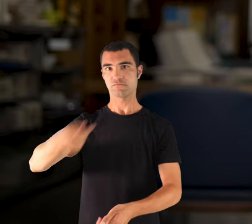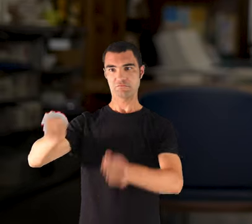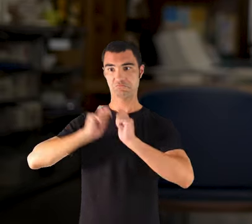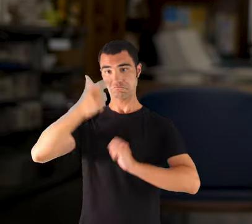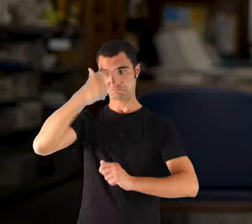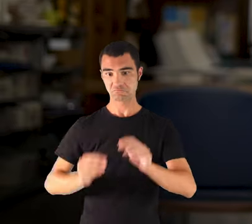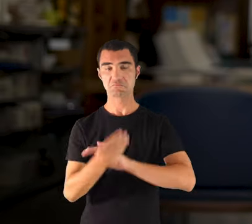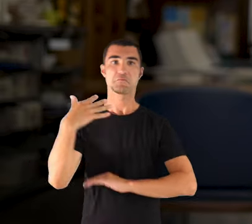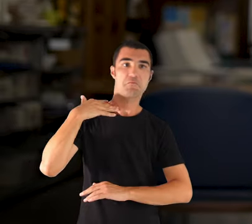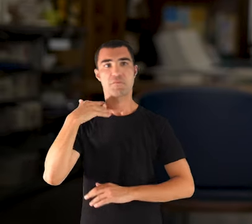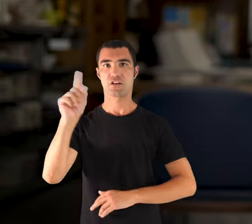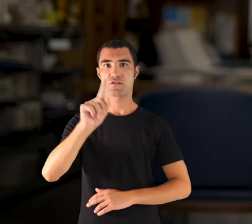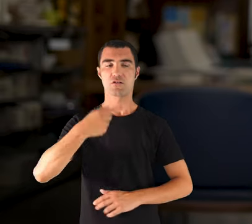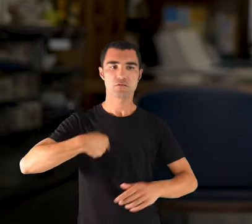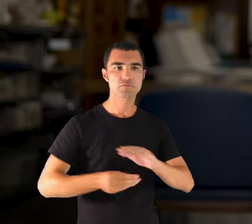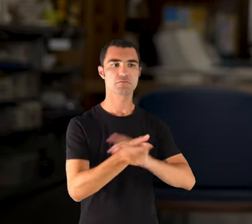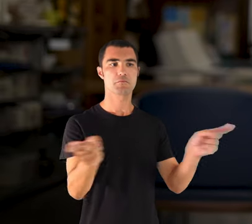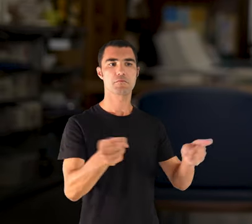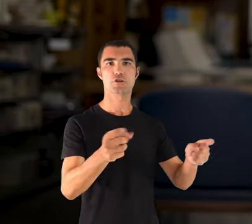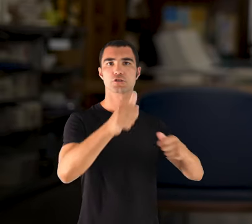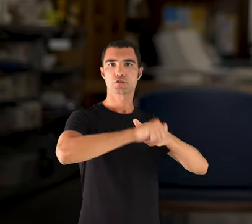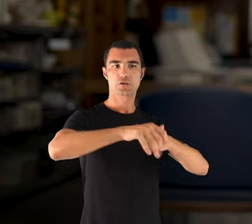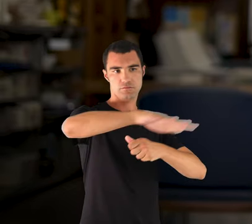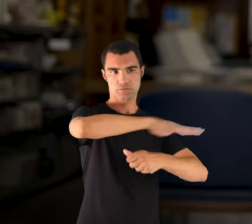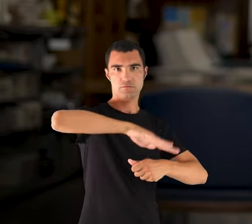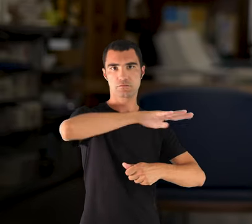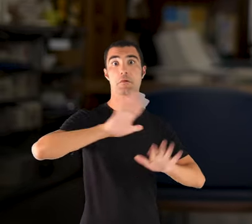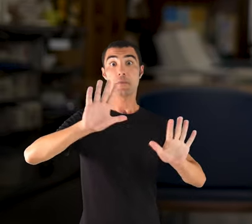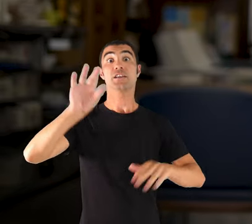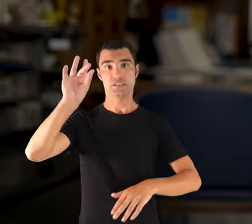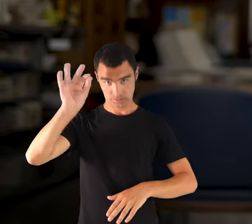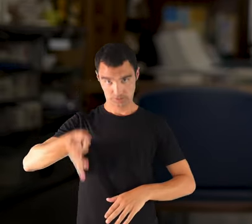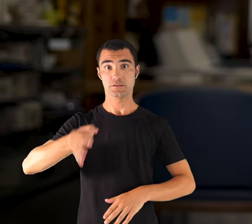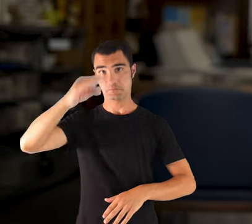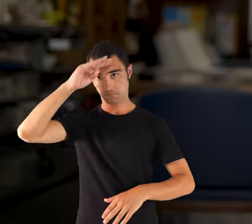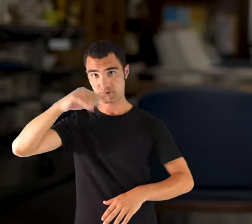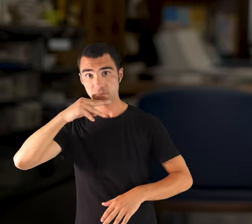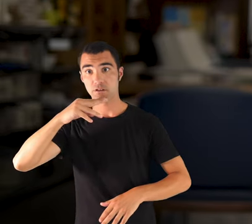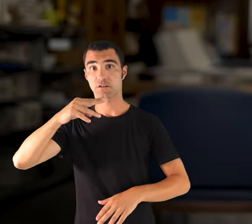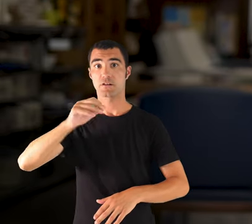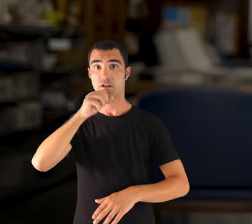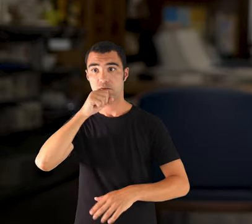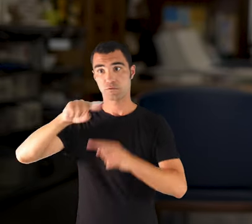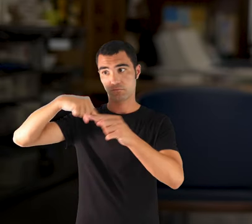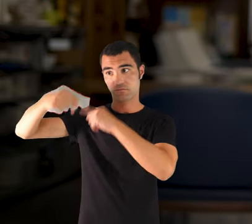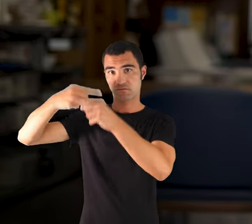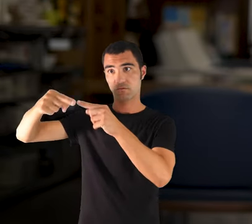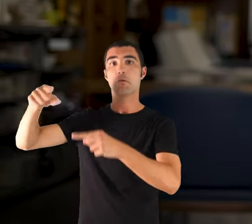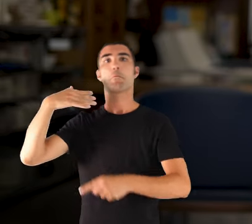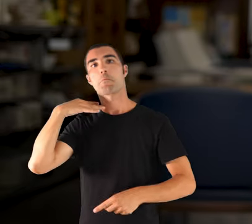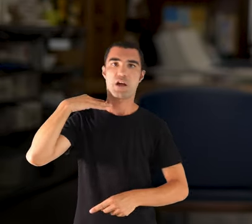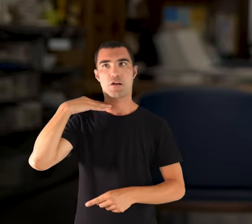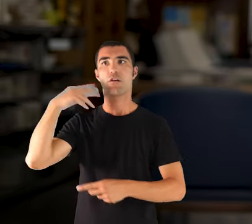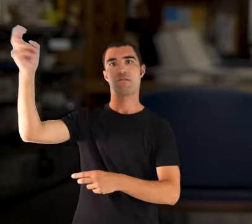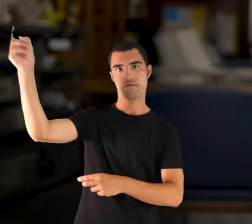que diuen Ses Argiles, això sí, mon pare i els meus predins vengueren de molt,